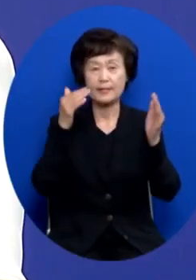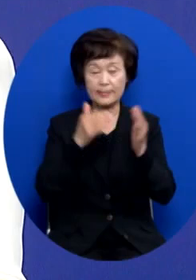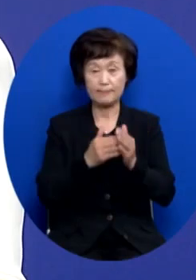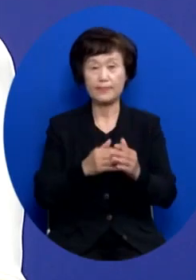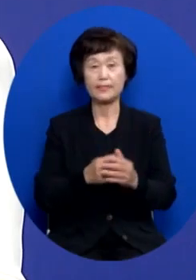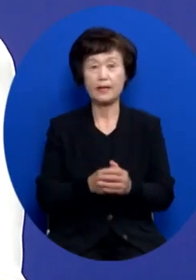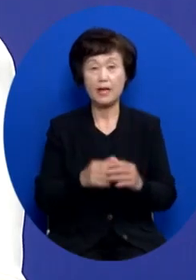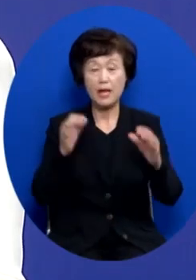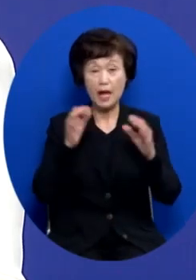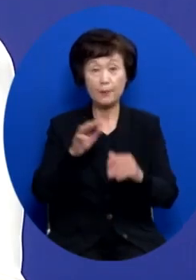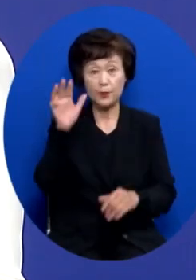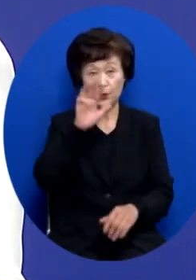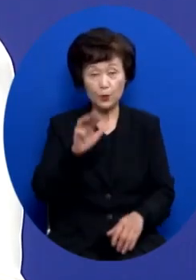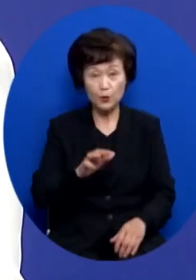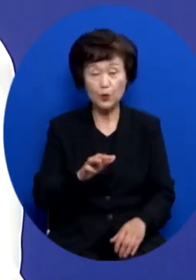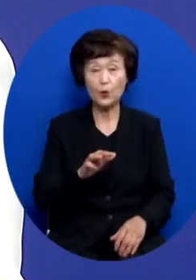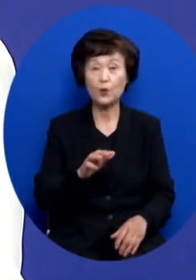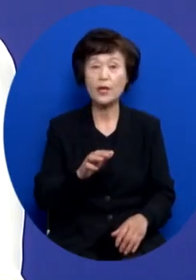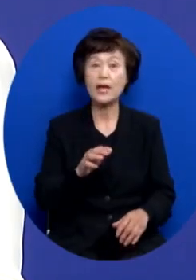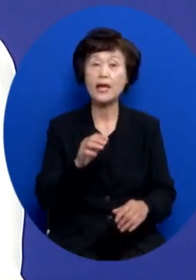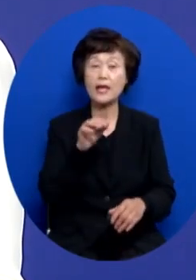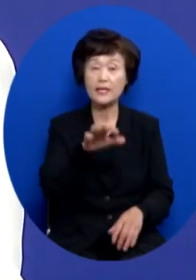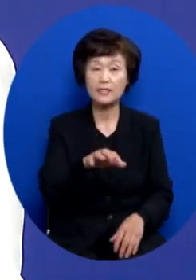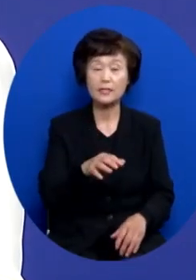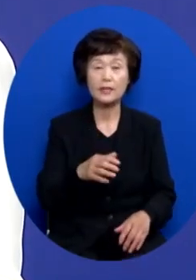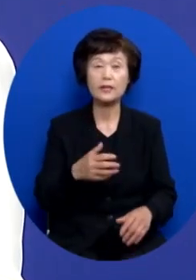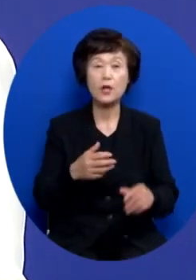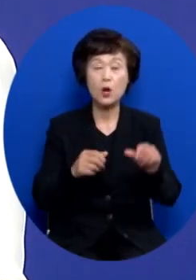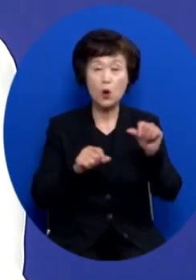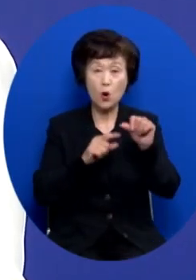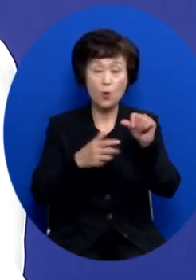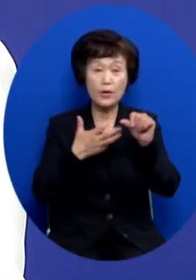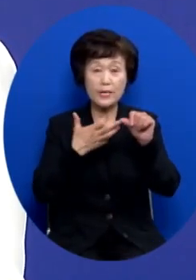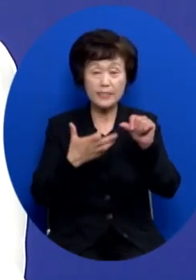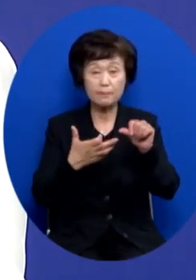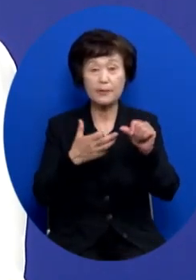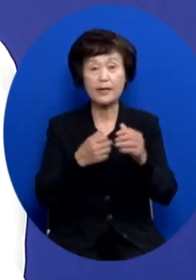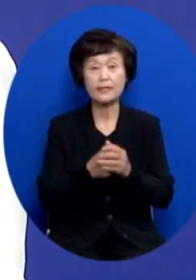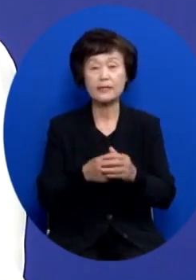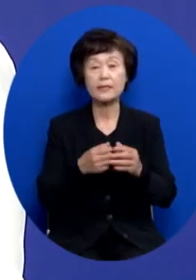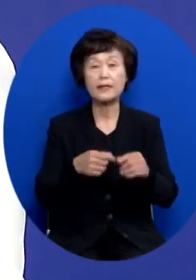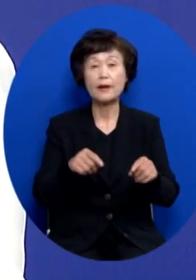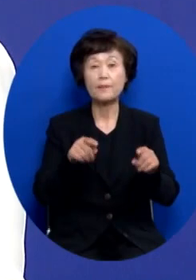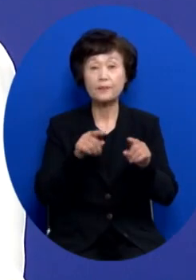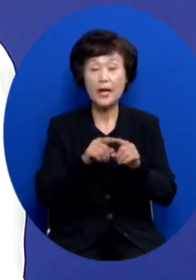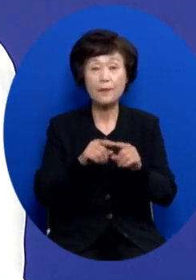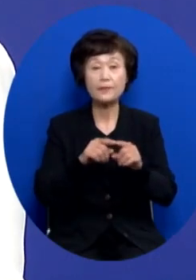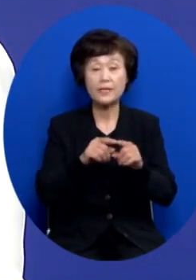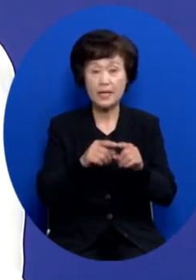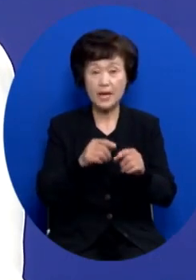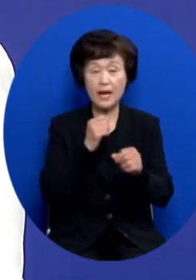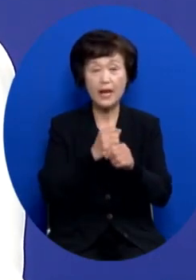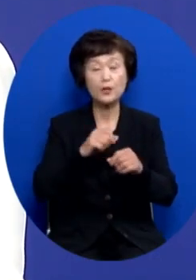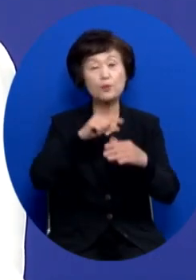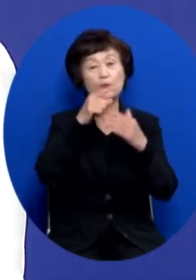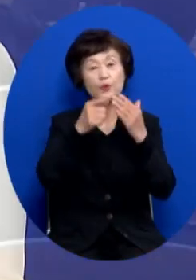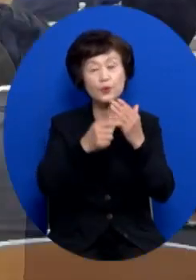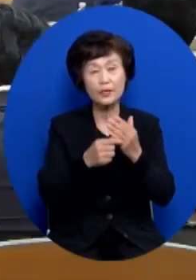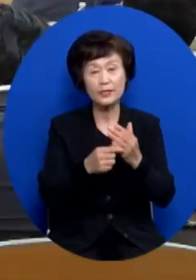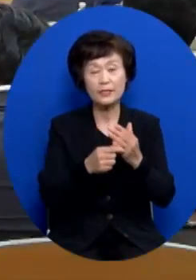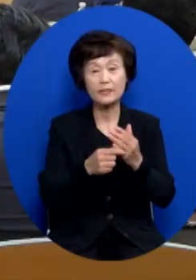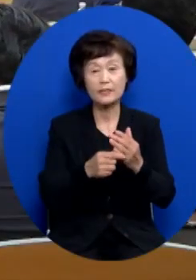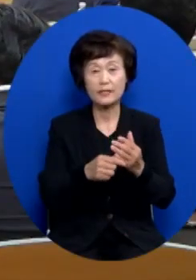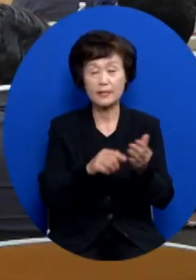대한예수교장로회 합동총회 교회자립개발원이 18일 전북권역 3P 교회자립 프로젝트 컨퍼런스를 개최했습니다.